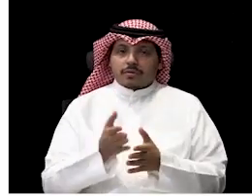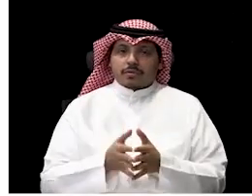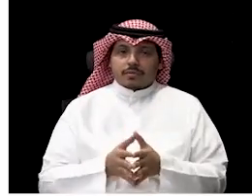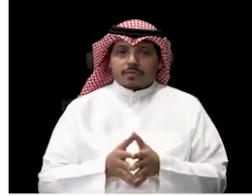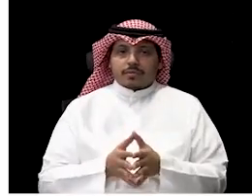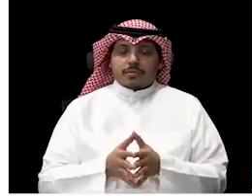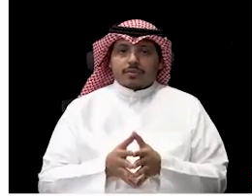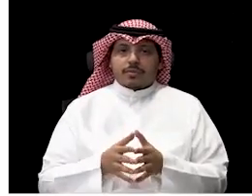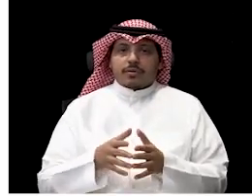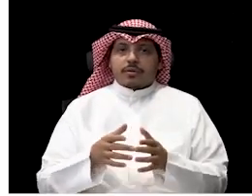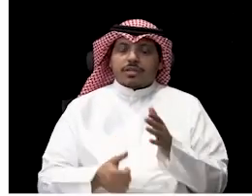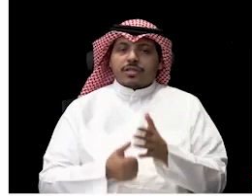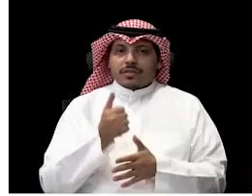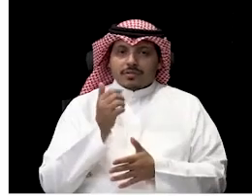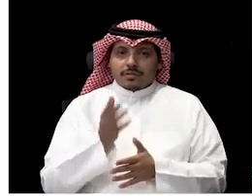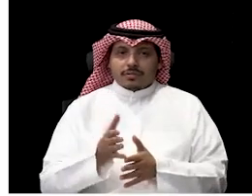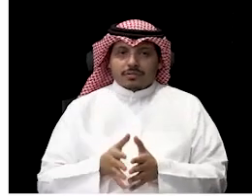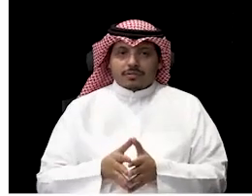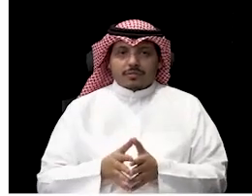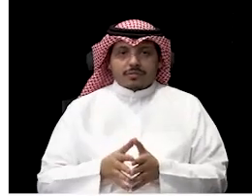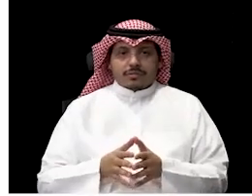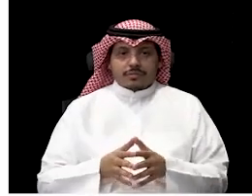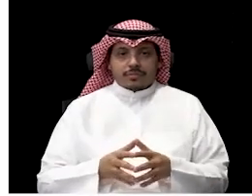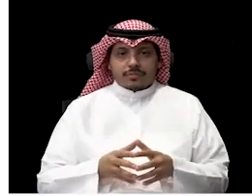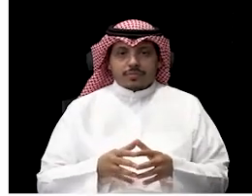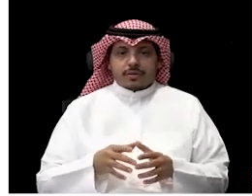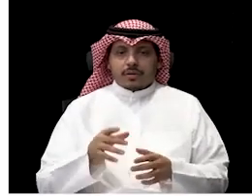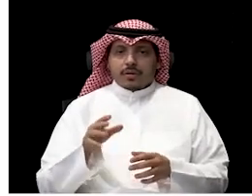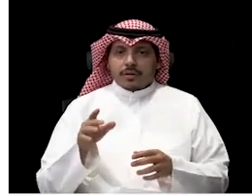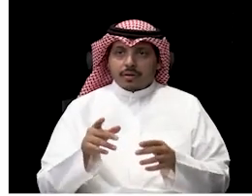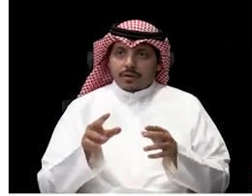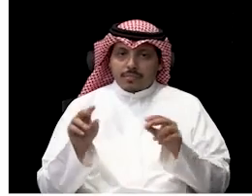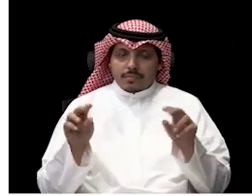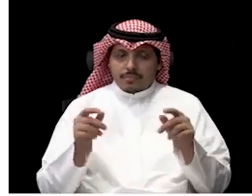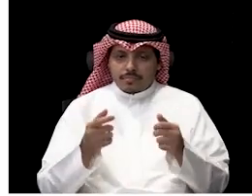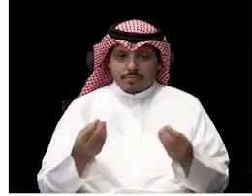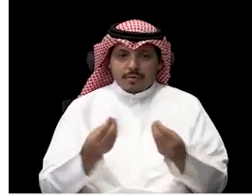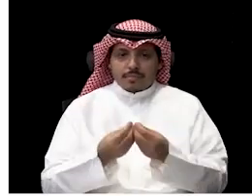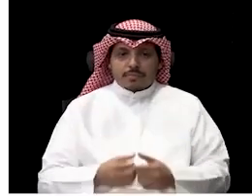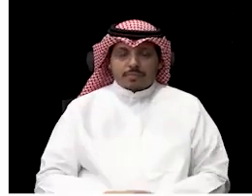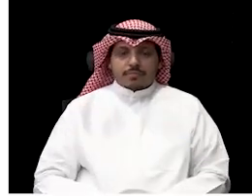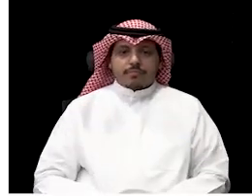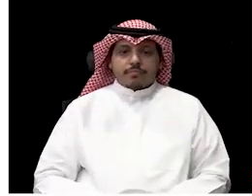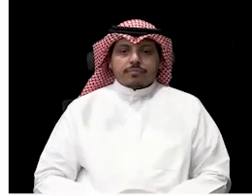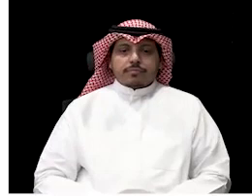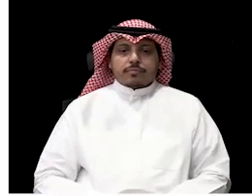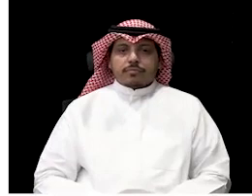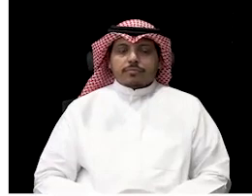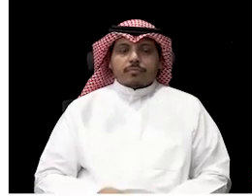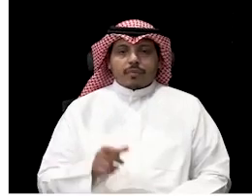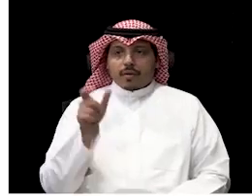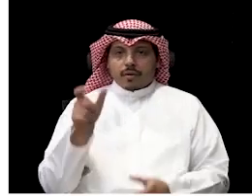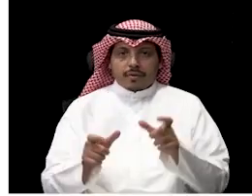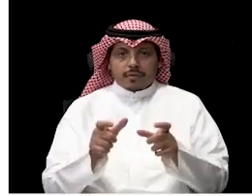الذي يعتبر إنجازا ذاتيا. إذن بينهما علاقة. خصائص الفرد